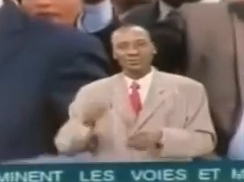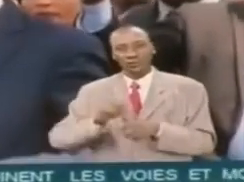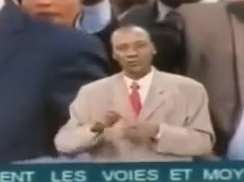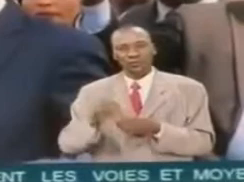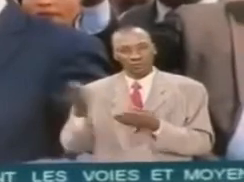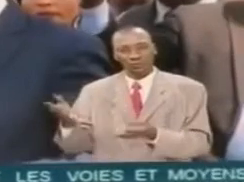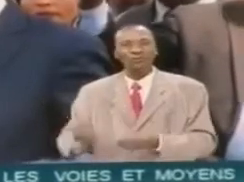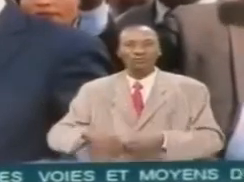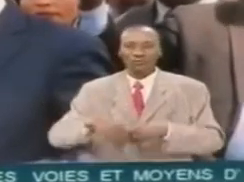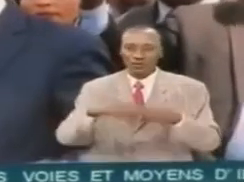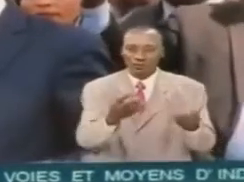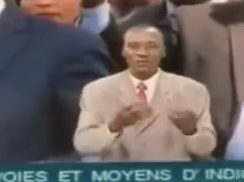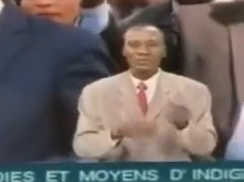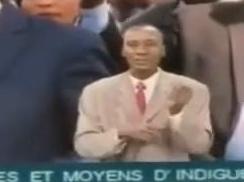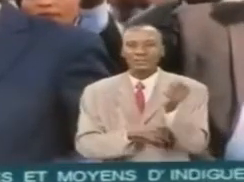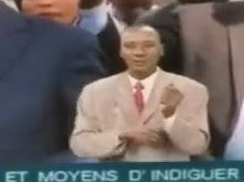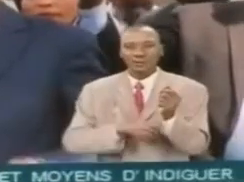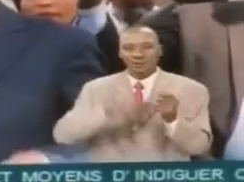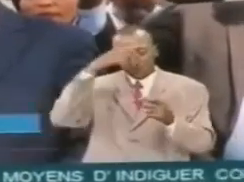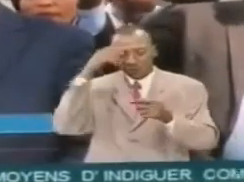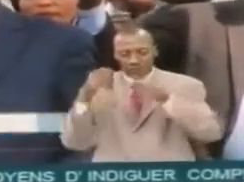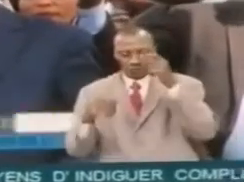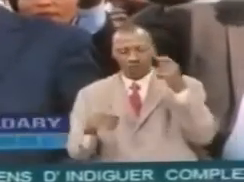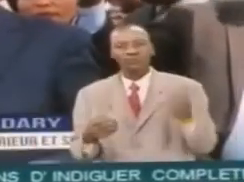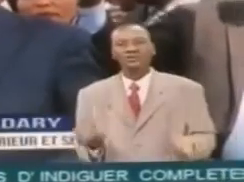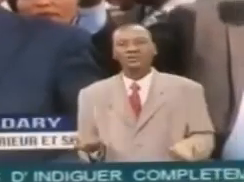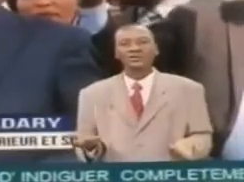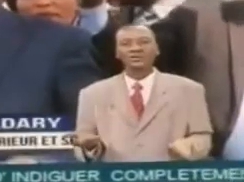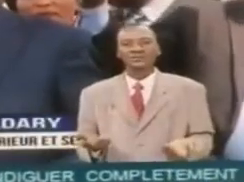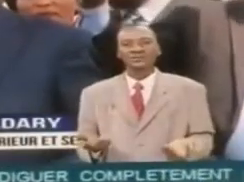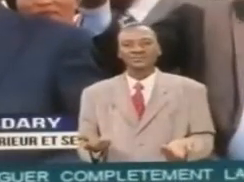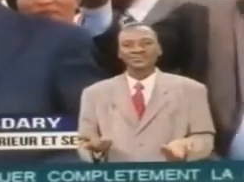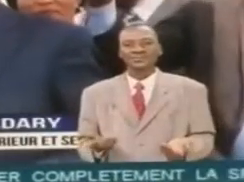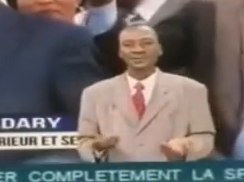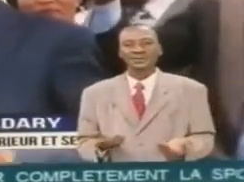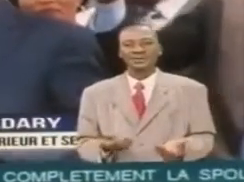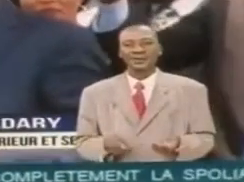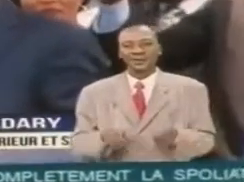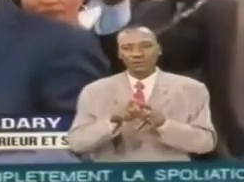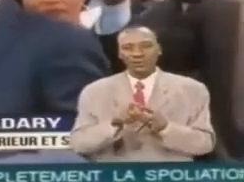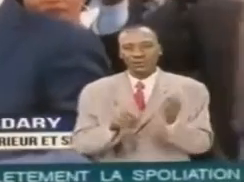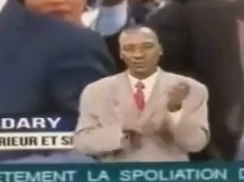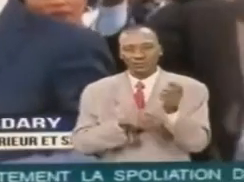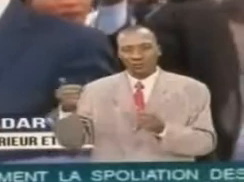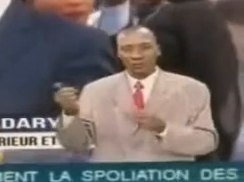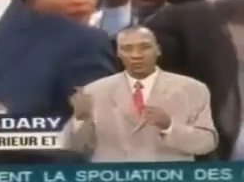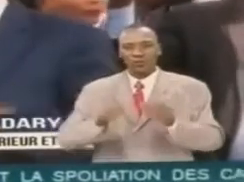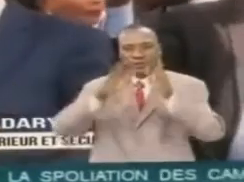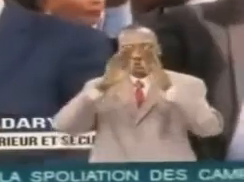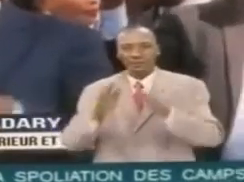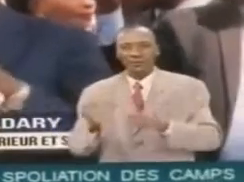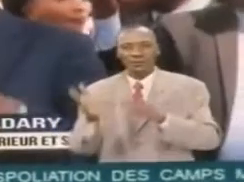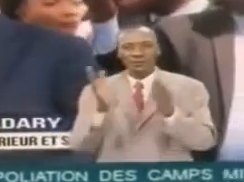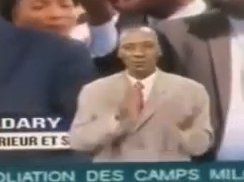Quiconque oserait détourner cette assistance, qui qu'il soit, sera sanctionné de manière